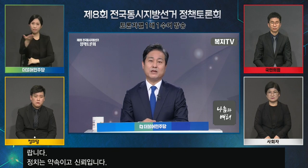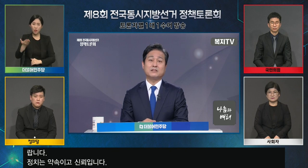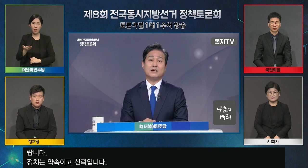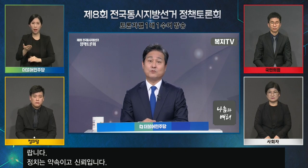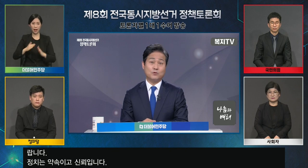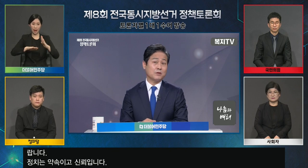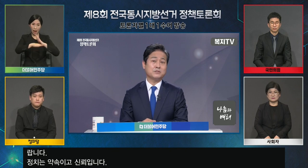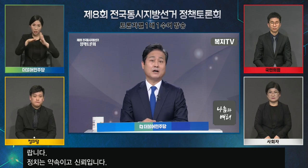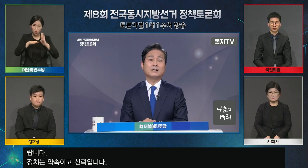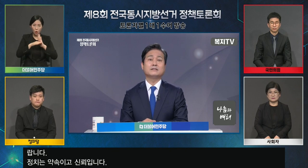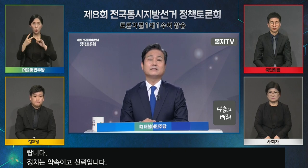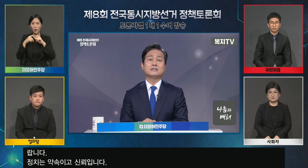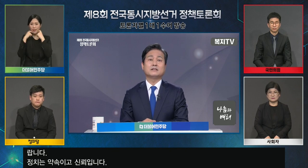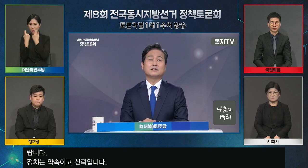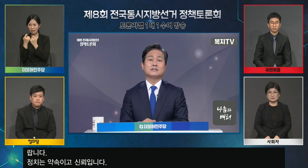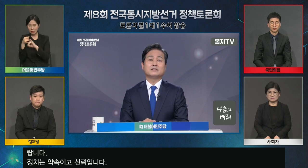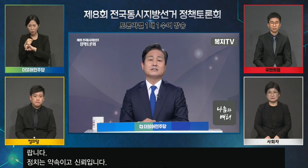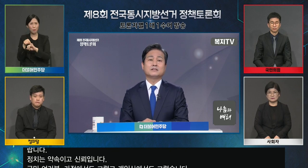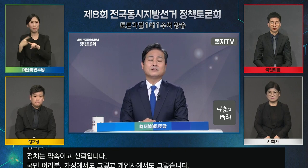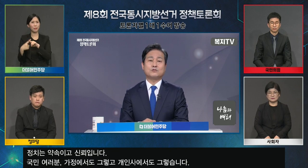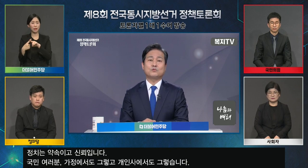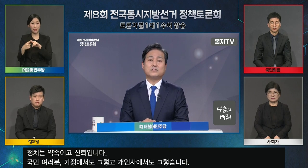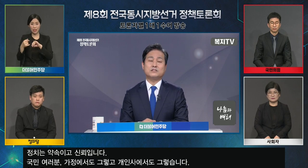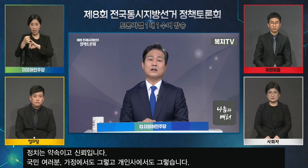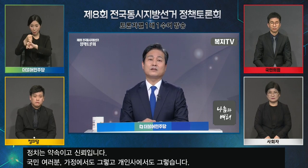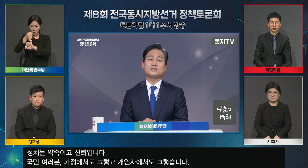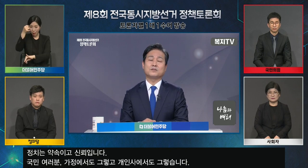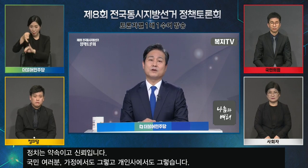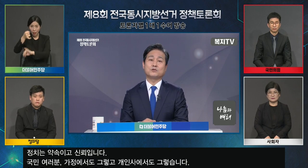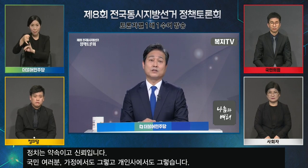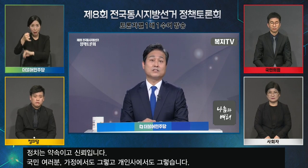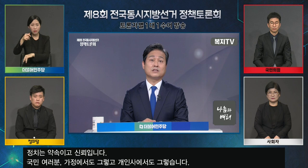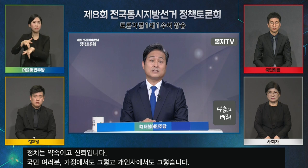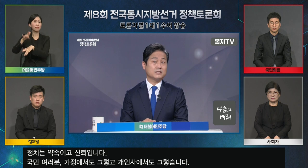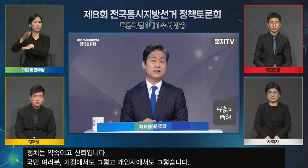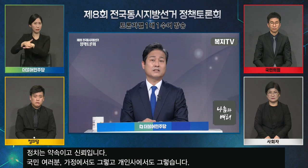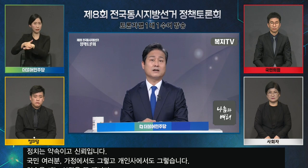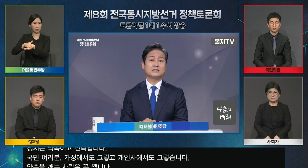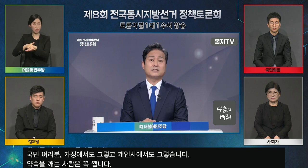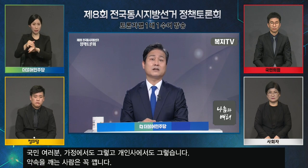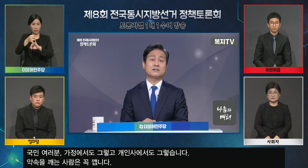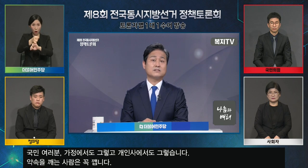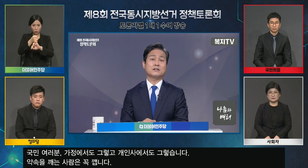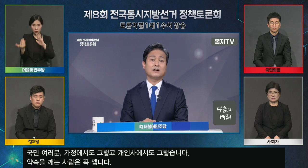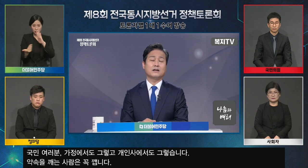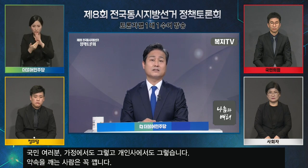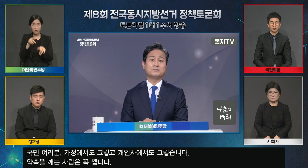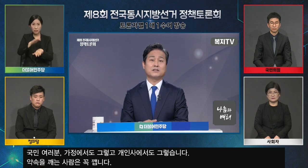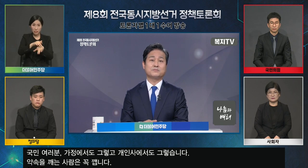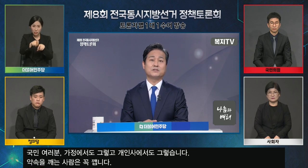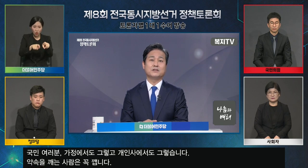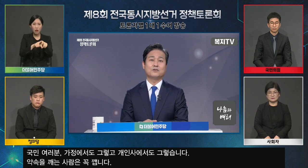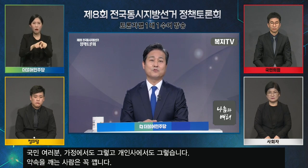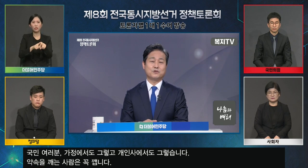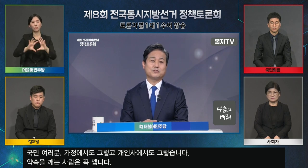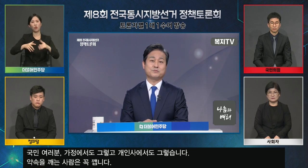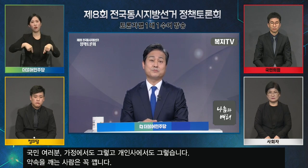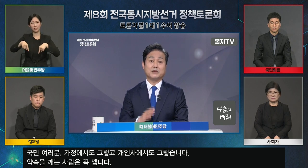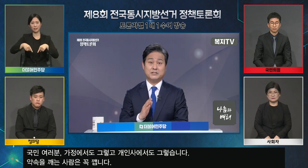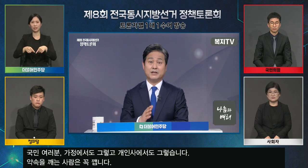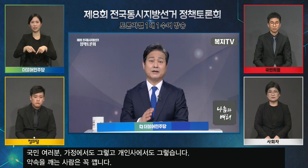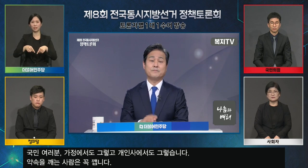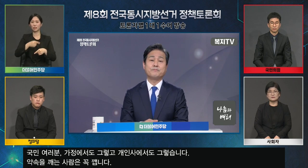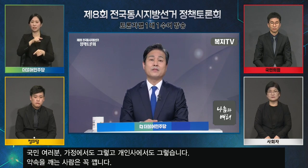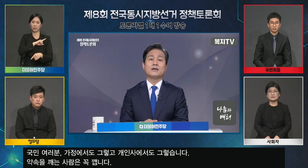약속을 깨는 사람 꼭 깹니다. 약속을 실천하는 것이야말로 정치의 시작이다 이자 끝이다. 그런 말씀을 올리고